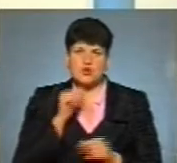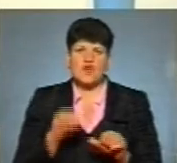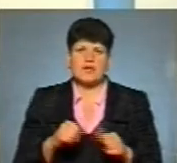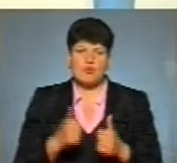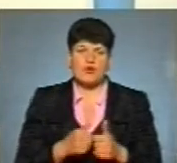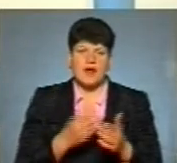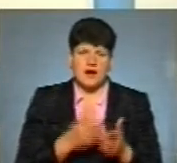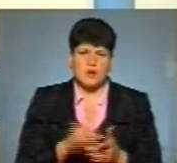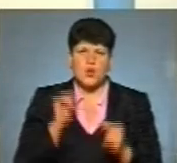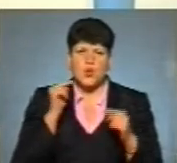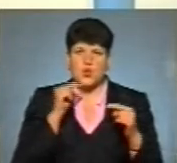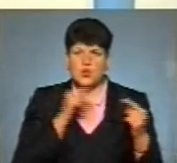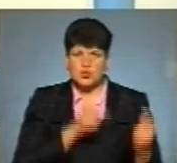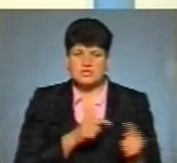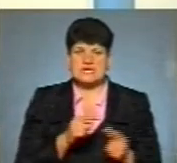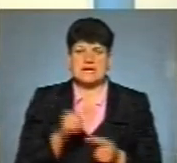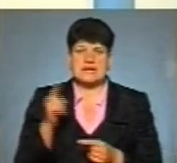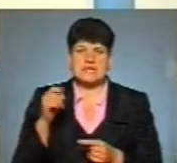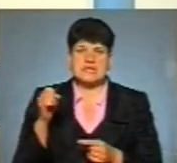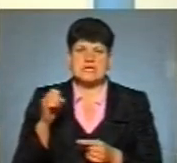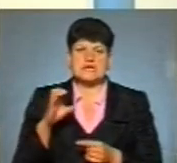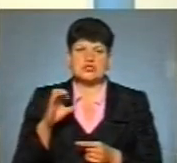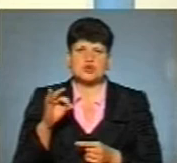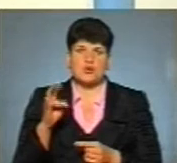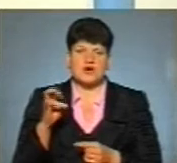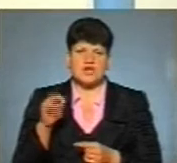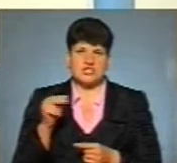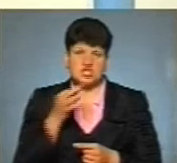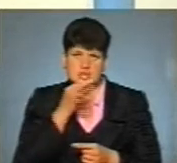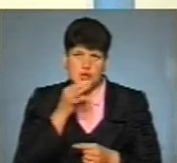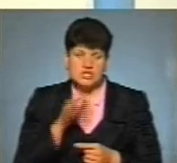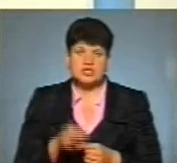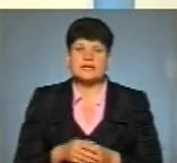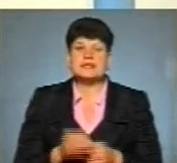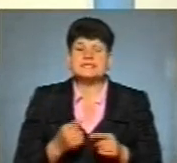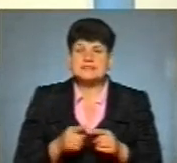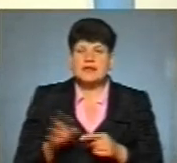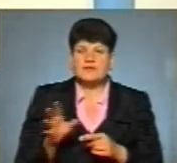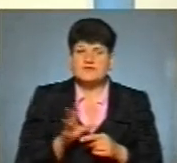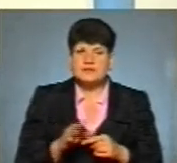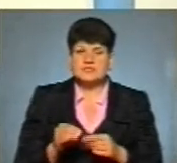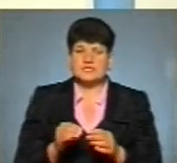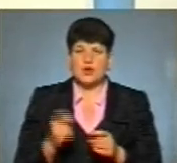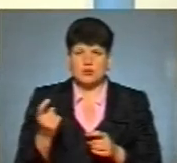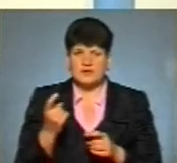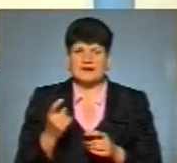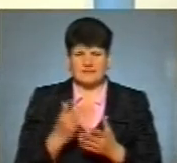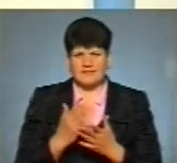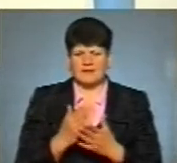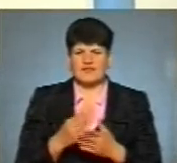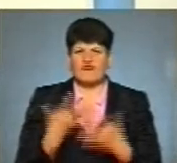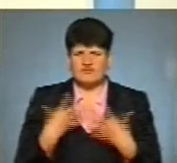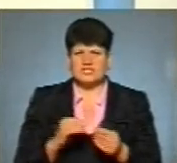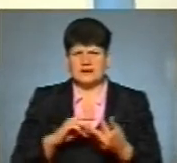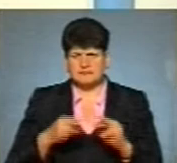буряк, кукуруза і соняшник. На сьогоднішній день є вже господарства, які пересіяли. Дана